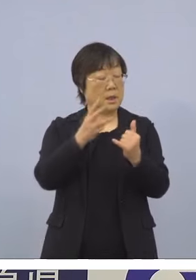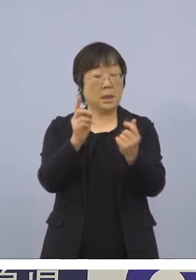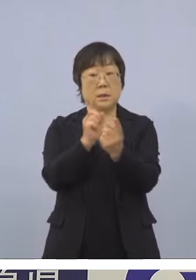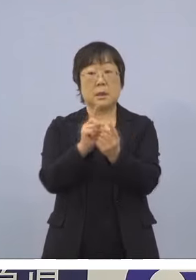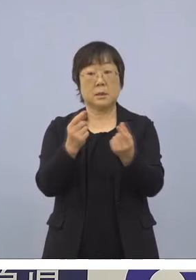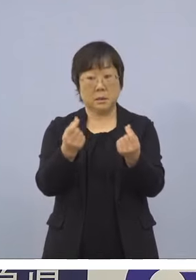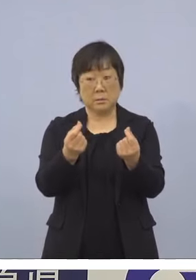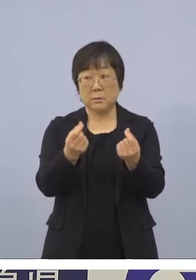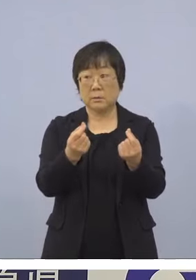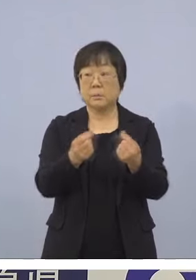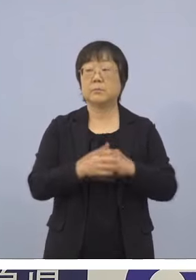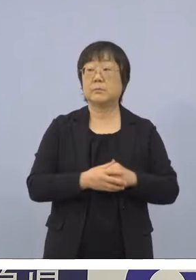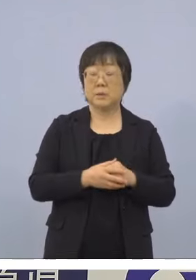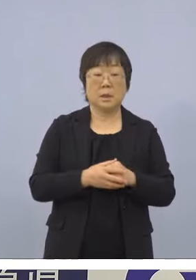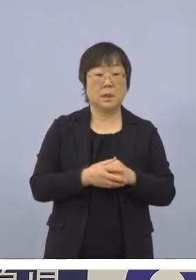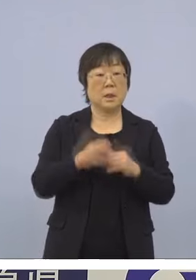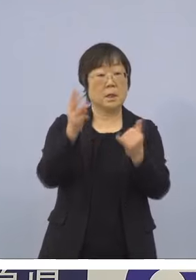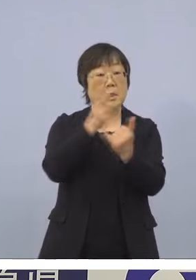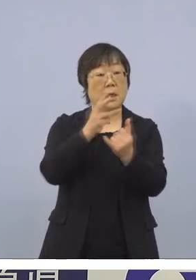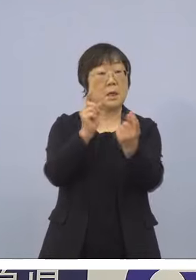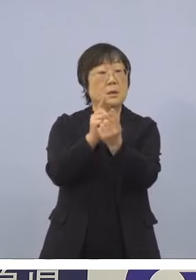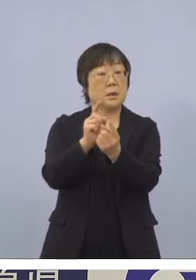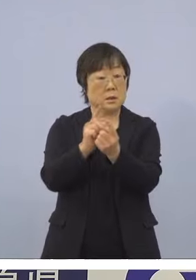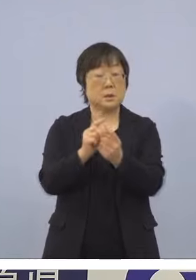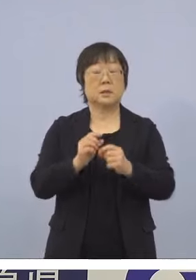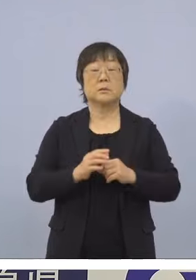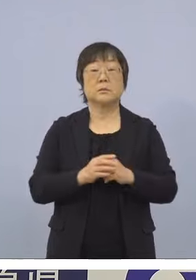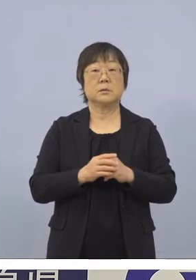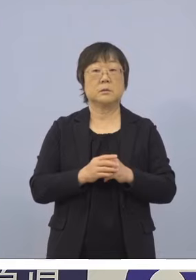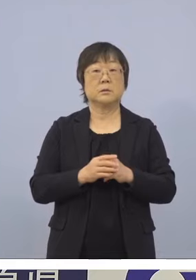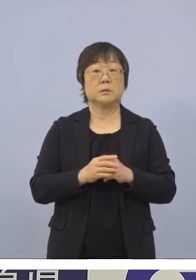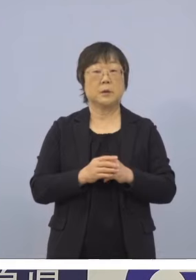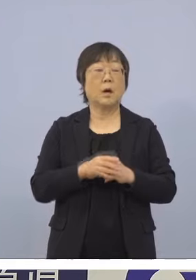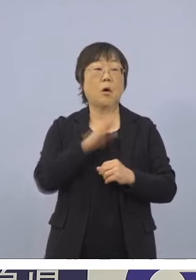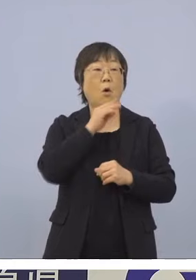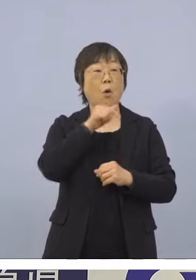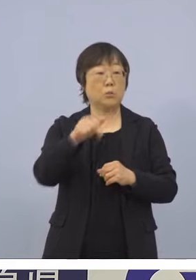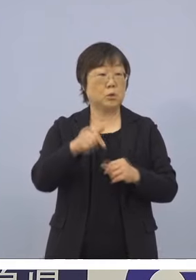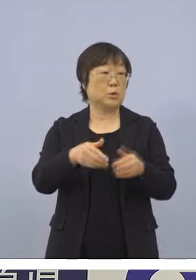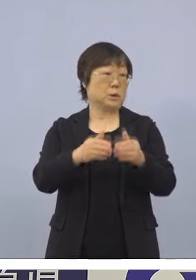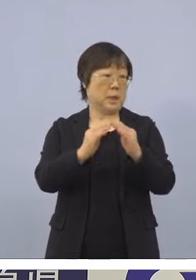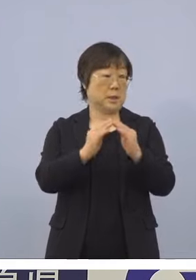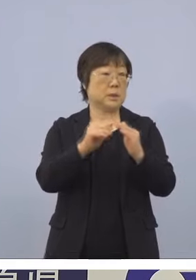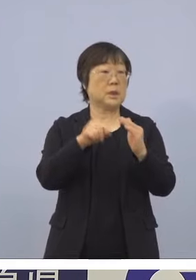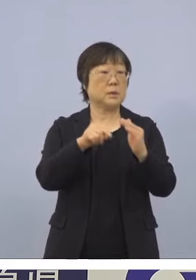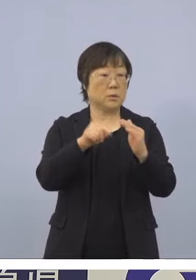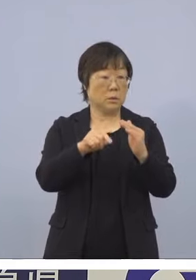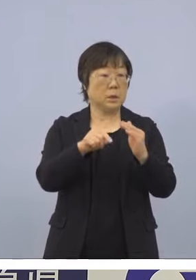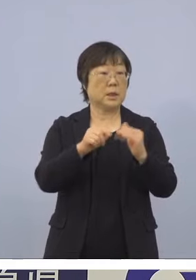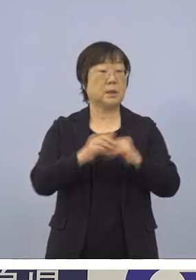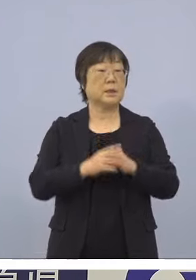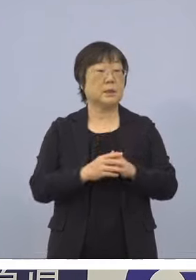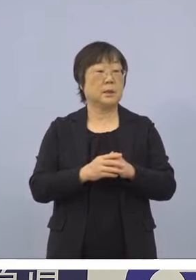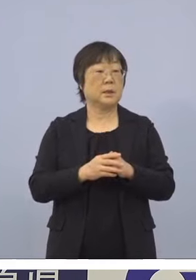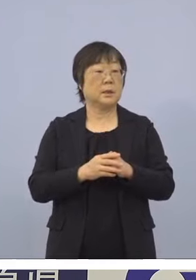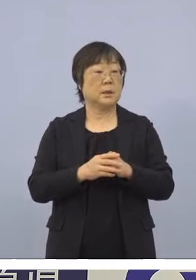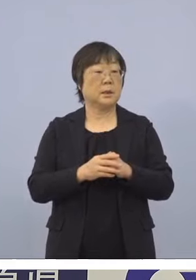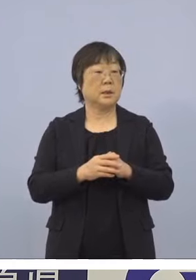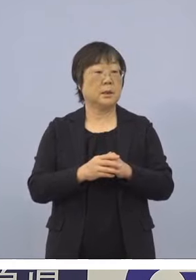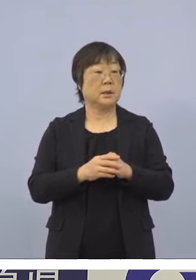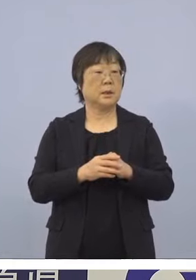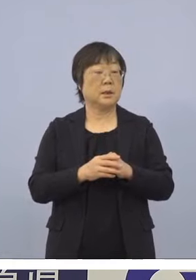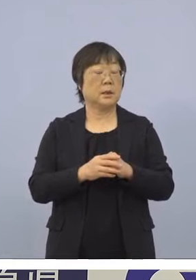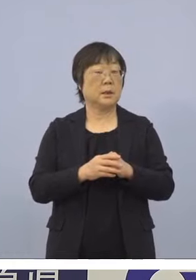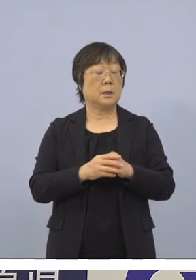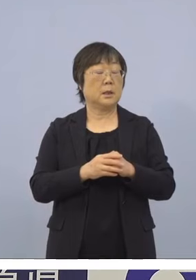はい。で、災害対策で、災害対策本部室を設置して、そこに、 それは被災